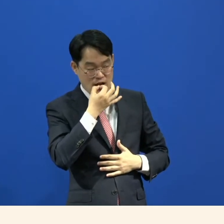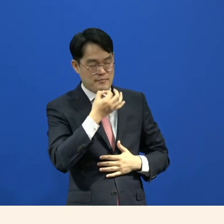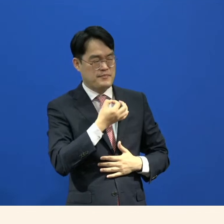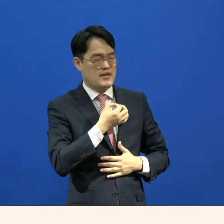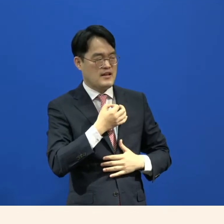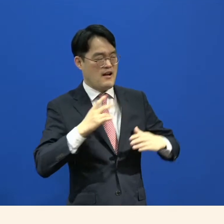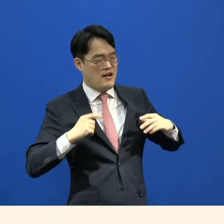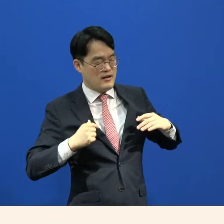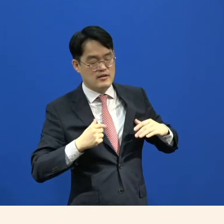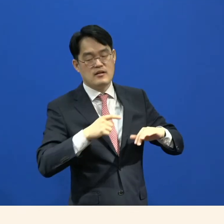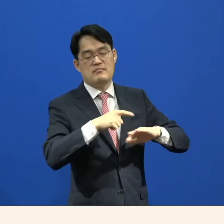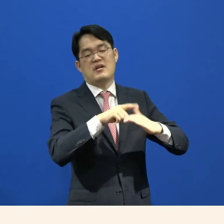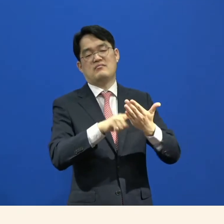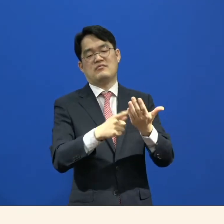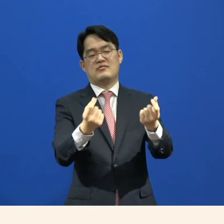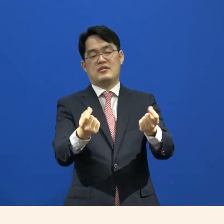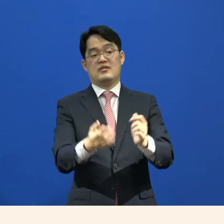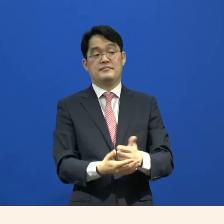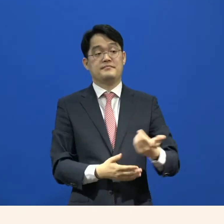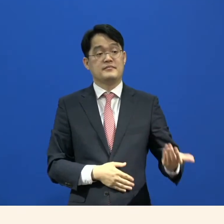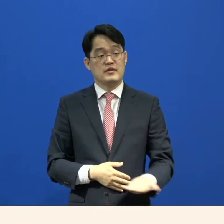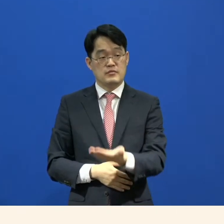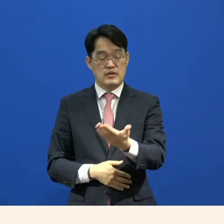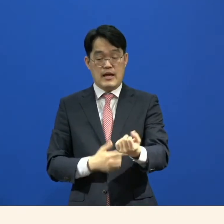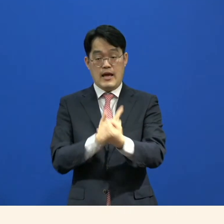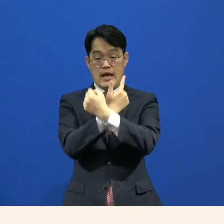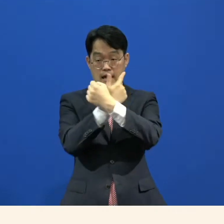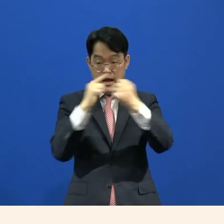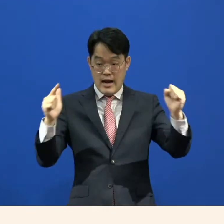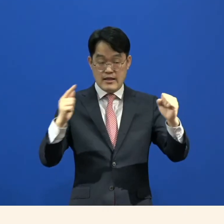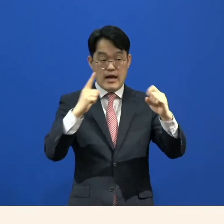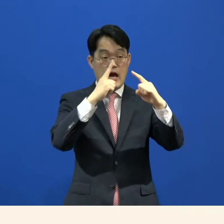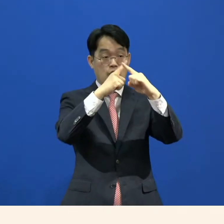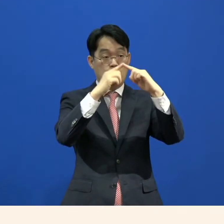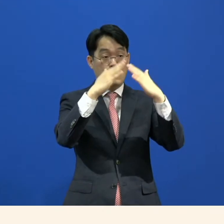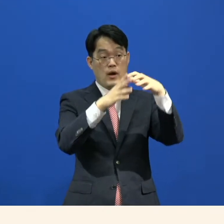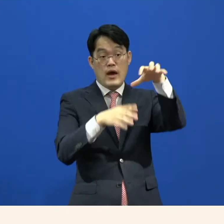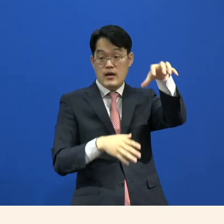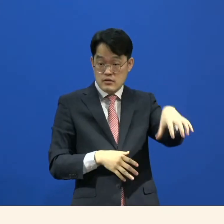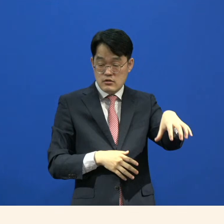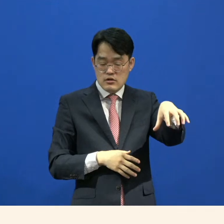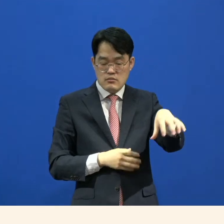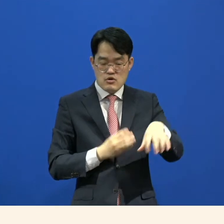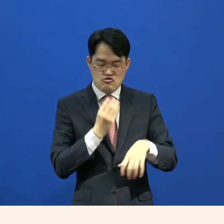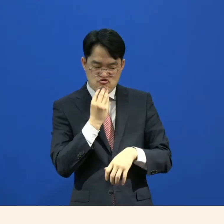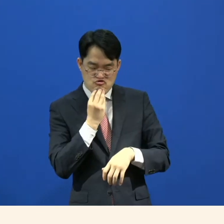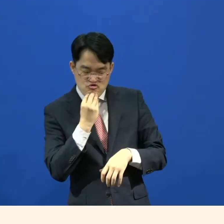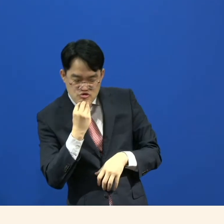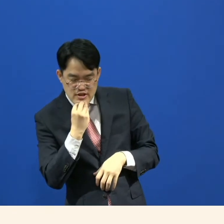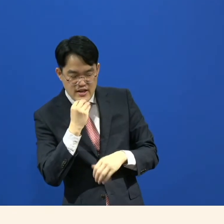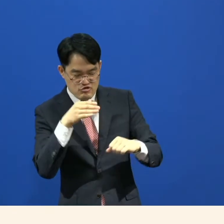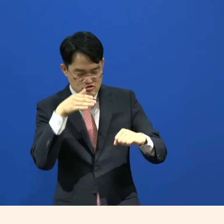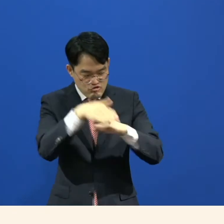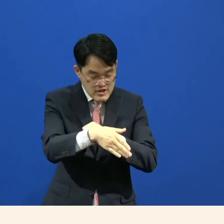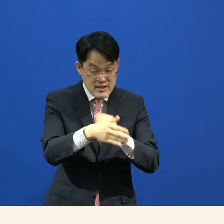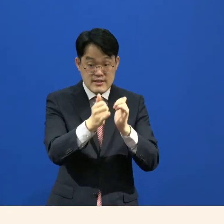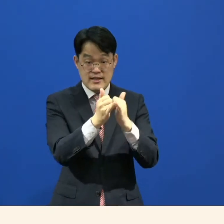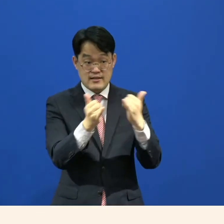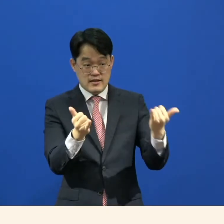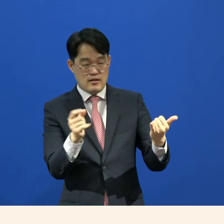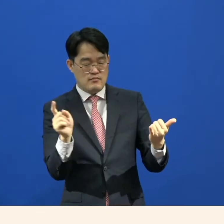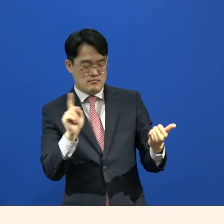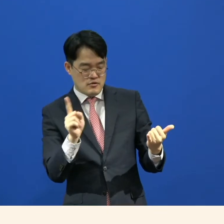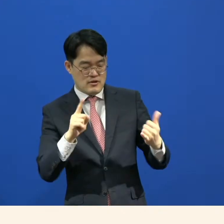갈라디아 교회 안에는 유대주의자들이 자랑하는 게 있었습니다. 이 갈라디아서죠. 오늘 갈라디아서 끝편입니다. 갈라디아